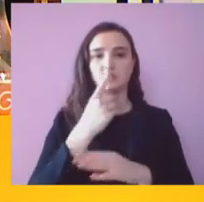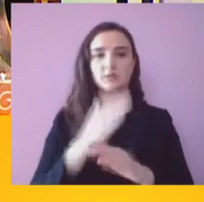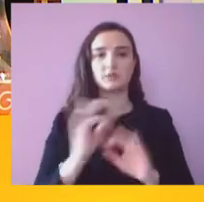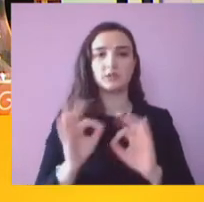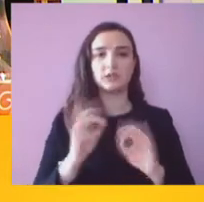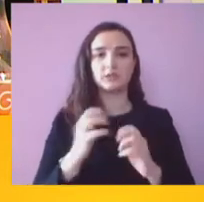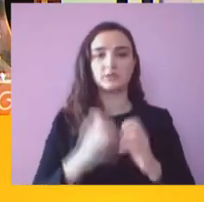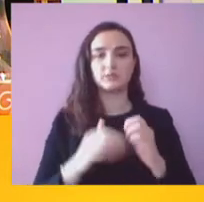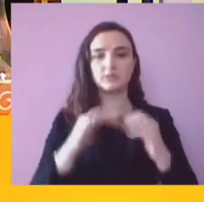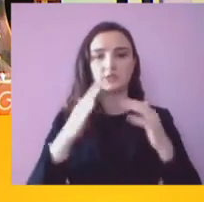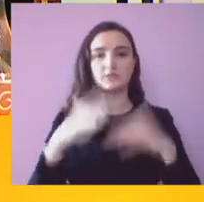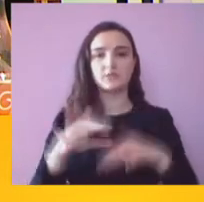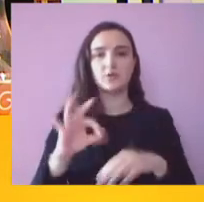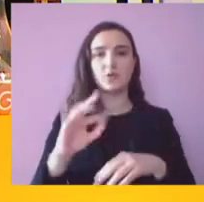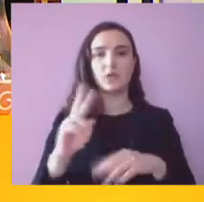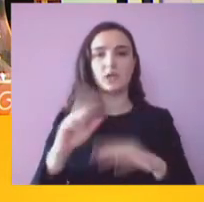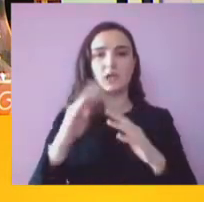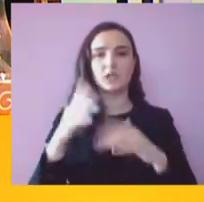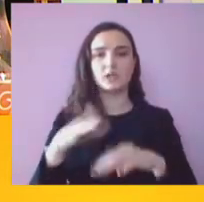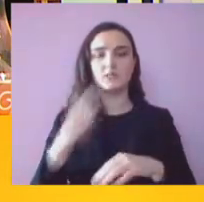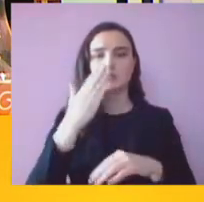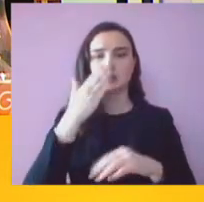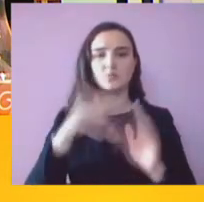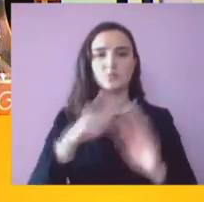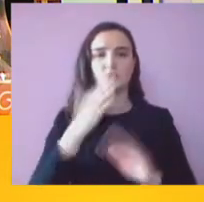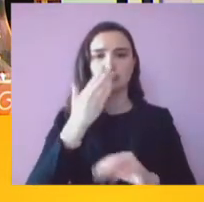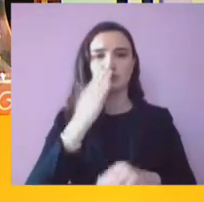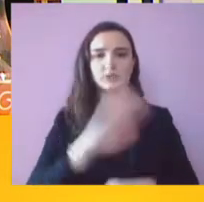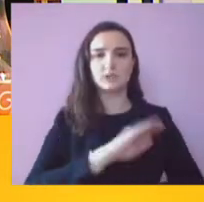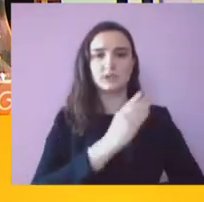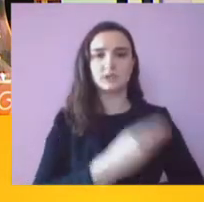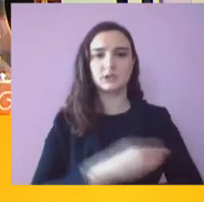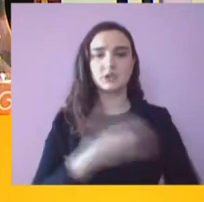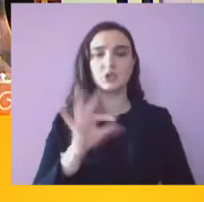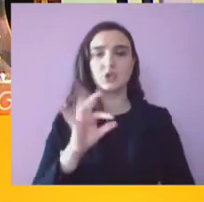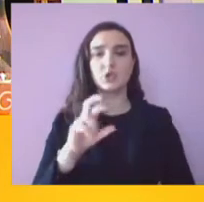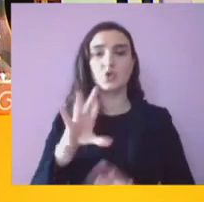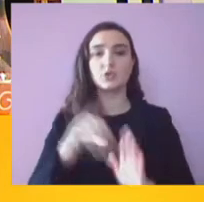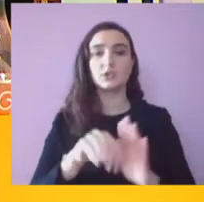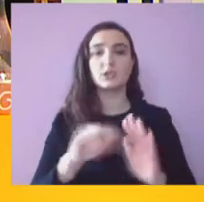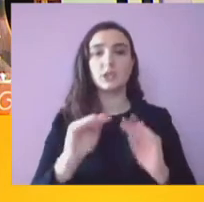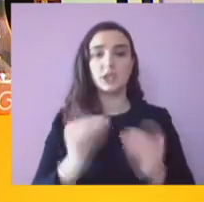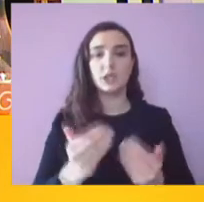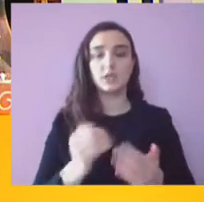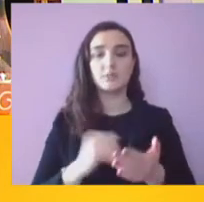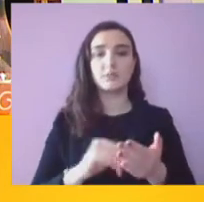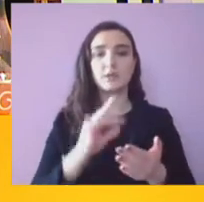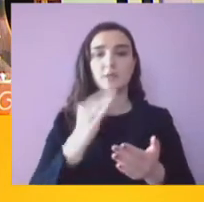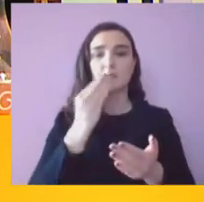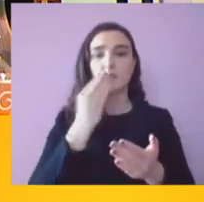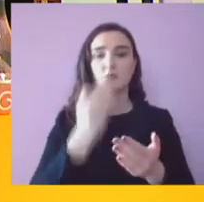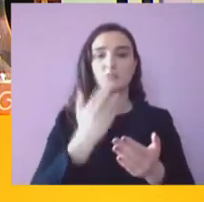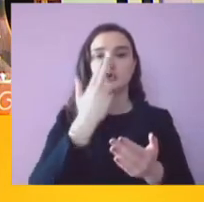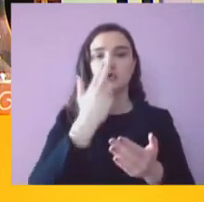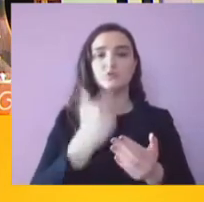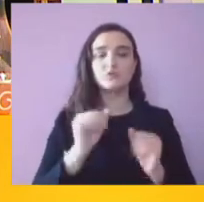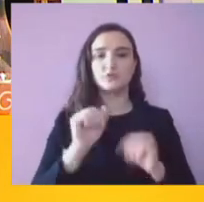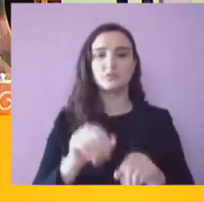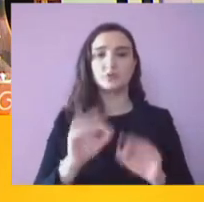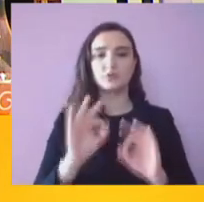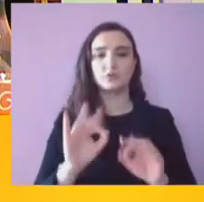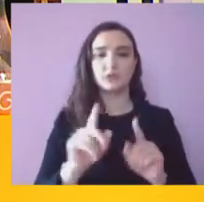ზღვის და ოკეანის თევზისგან, მას უფრო მძაფრი სუნი აქვს. მასში იოდი ნაკლებია, მაგრამ პროდუქტთან შეჩევა შეიძლება სწორედ ასე